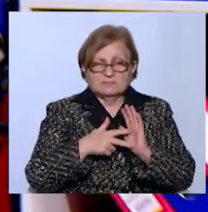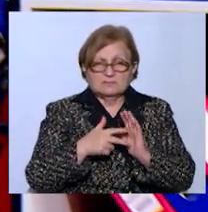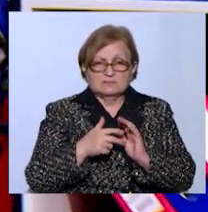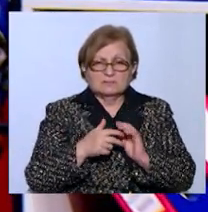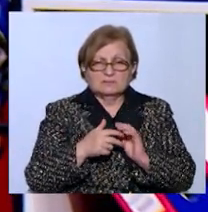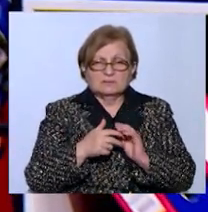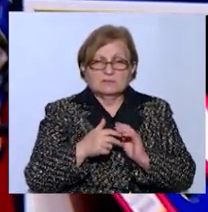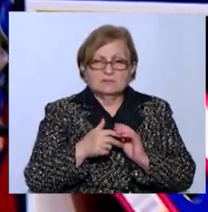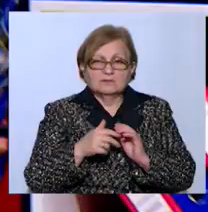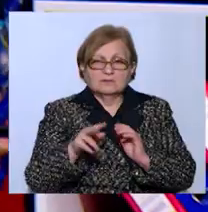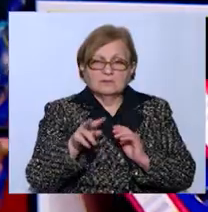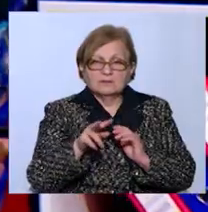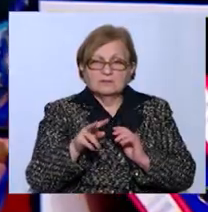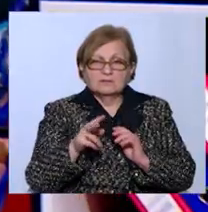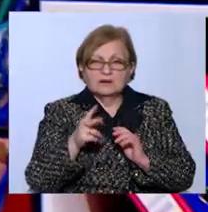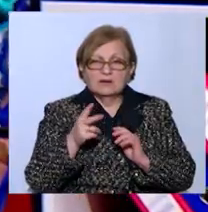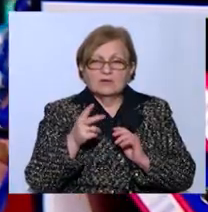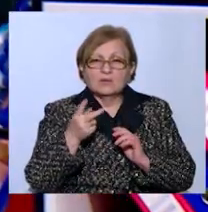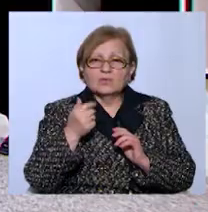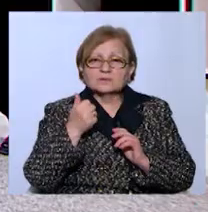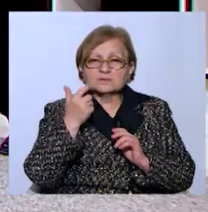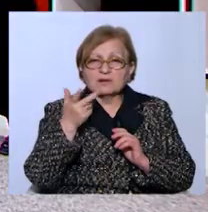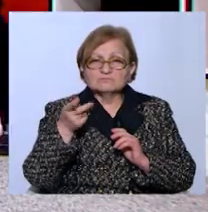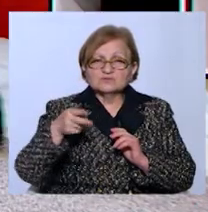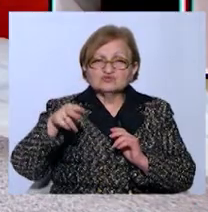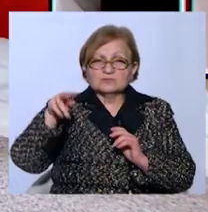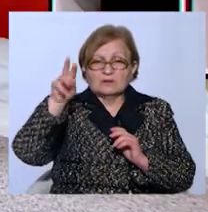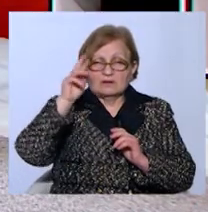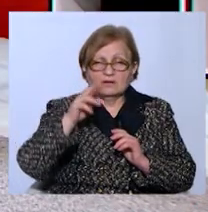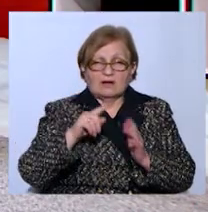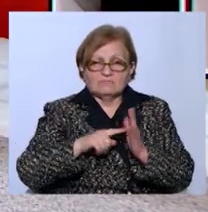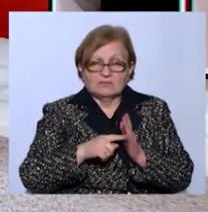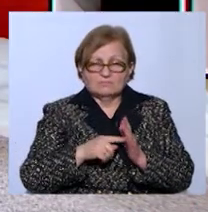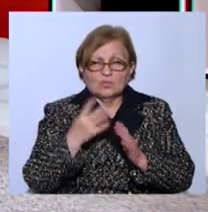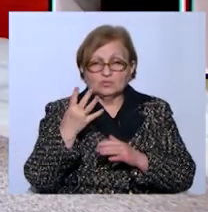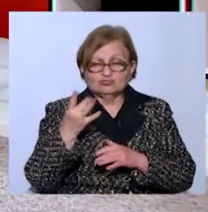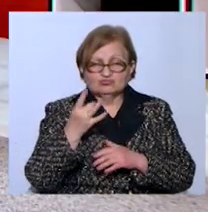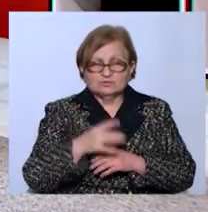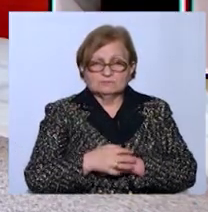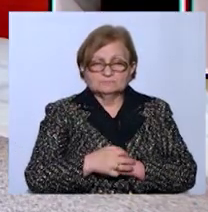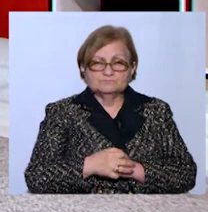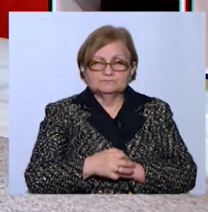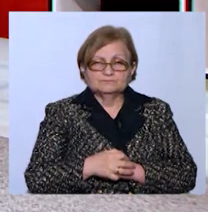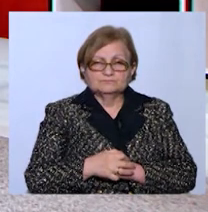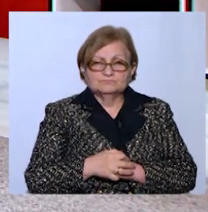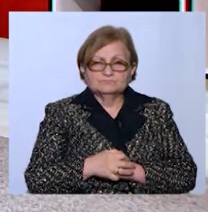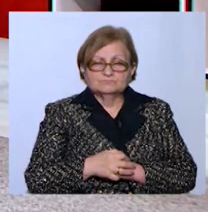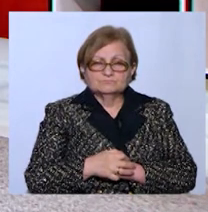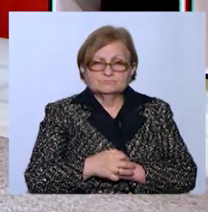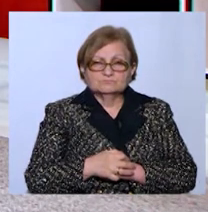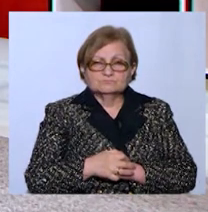2 მესამედია? 2 მესამედი რამდენჯერ უნდა ავიღო რომ მივიღო 8 მესამედი? 4ჯერ. მეორეს ხრევ